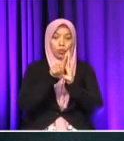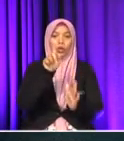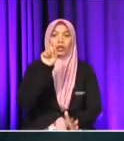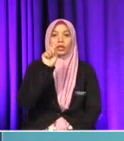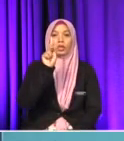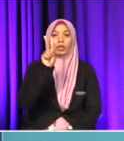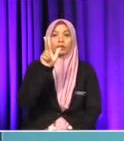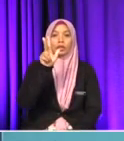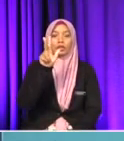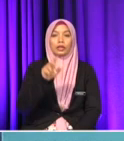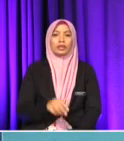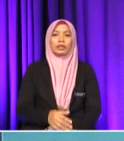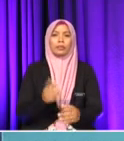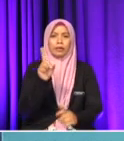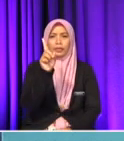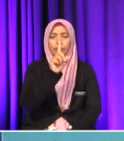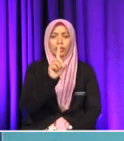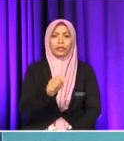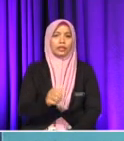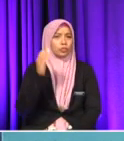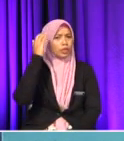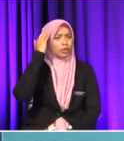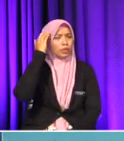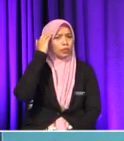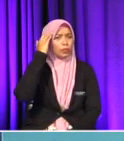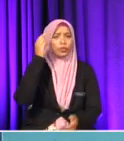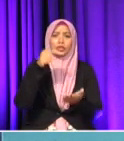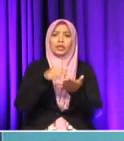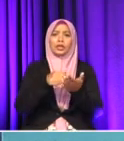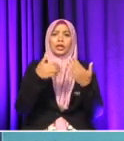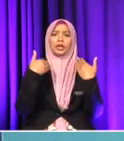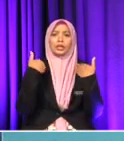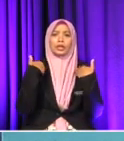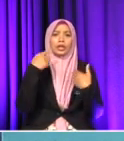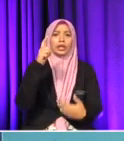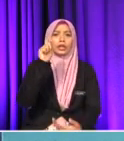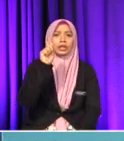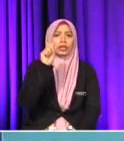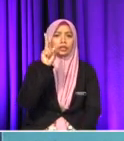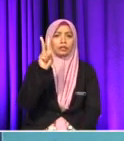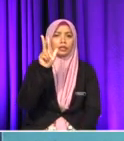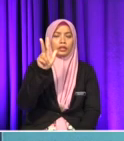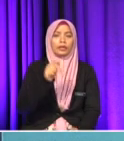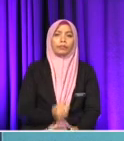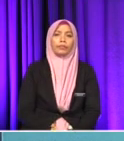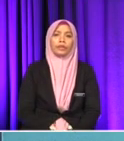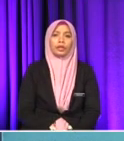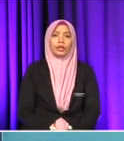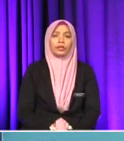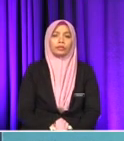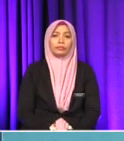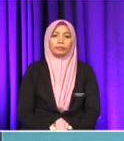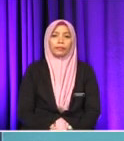jadi di mana-mana kita juga mengetahui Oh ini adalah organisasi dan Apakah produk dan